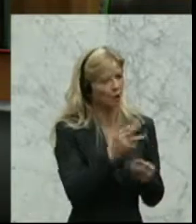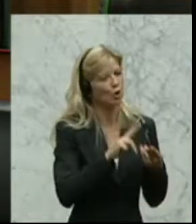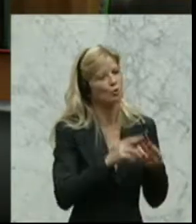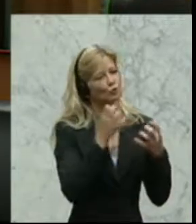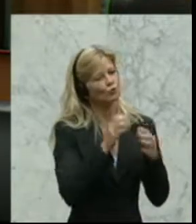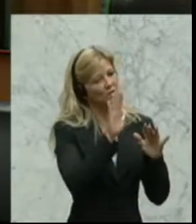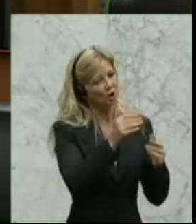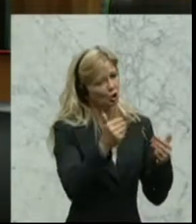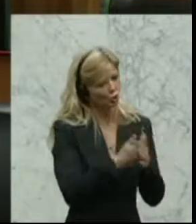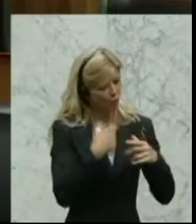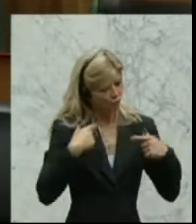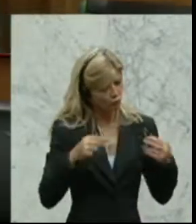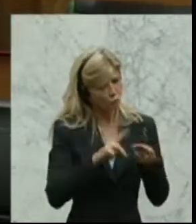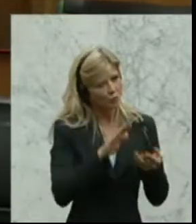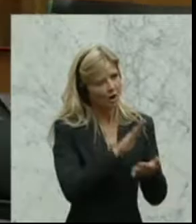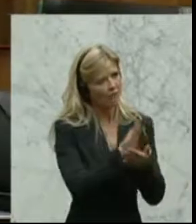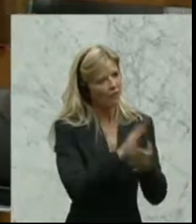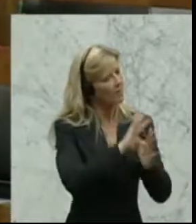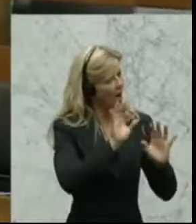Gute. Herzlichen Glückwunsch.